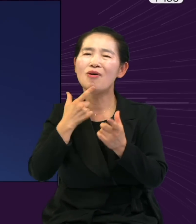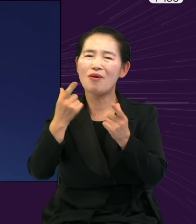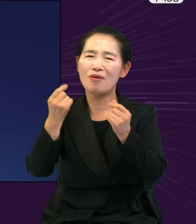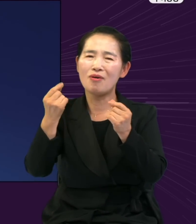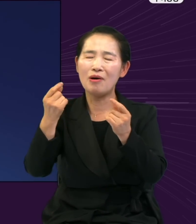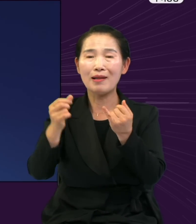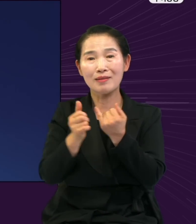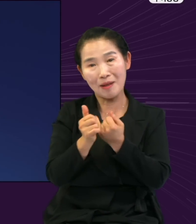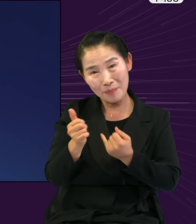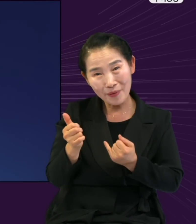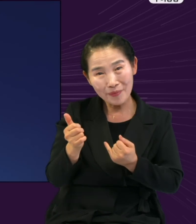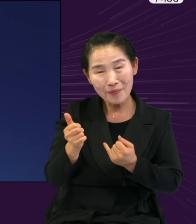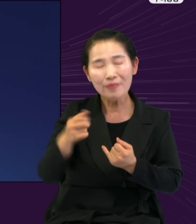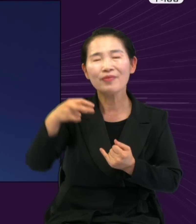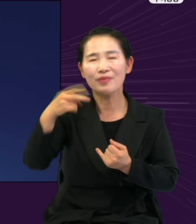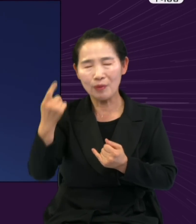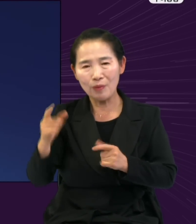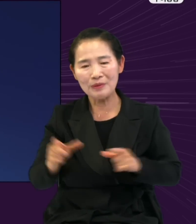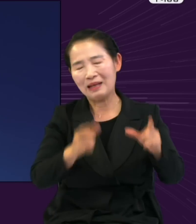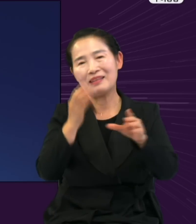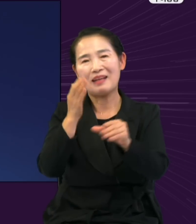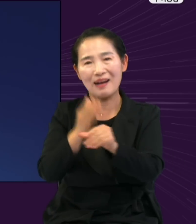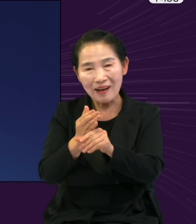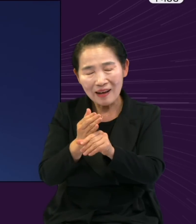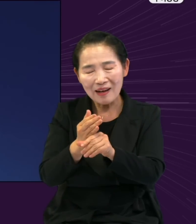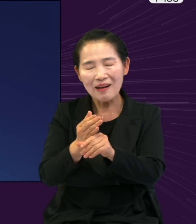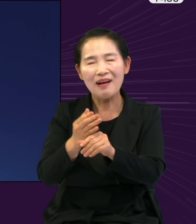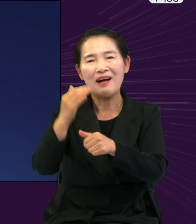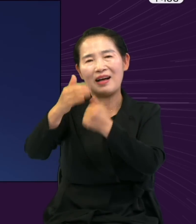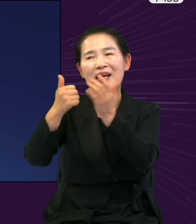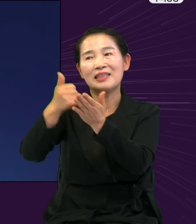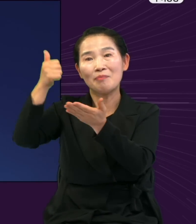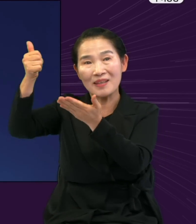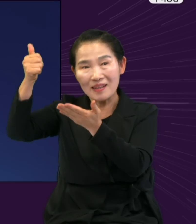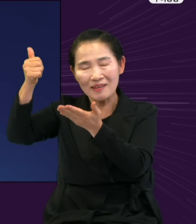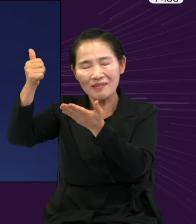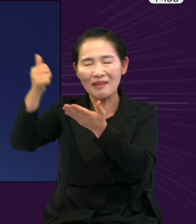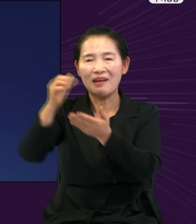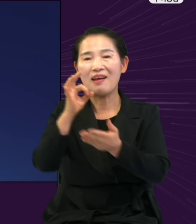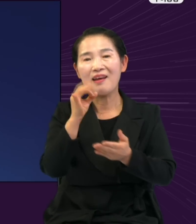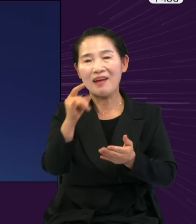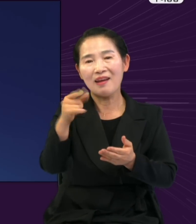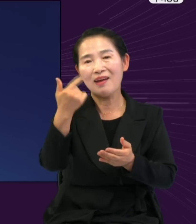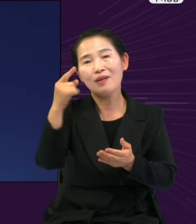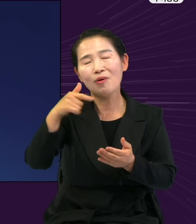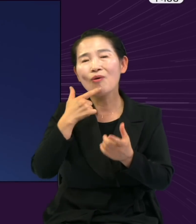에녹처럼 하나님께로 천국으로 옮겨져 간 것입니다.